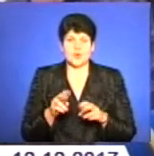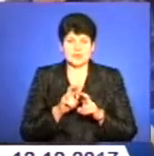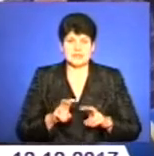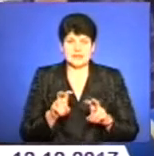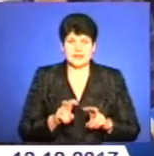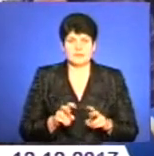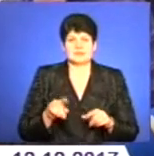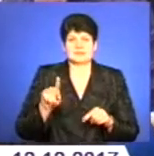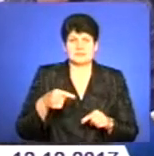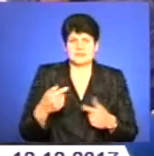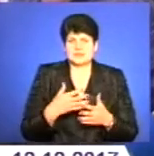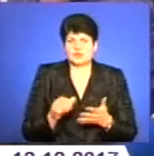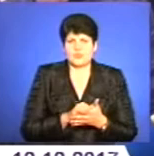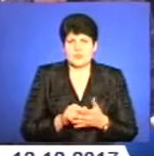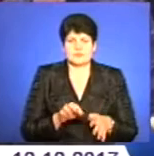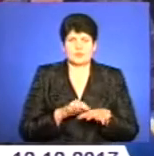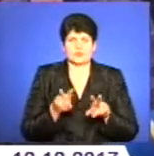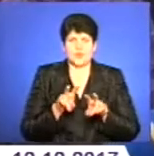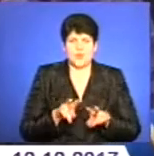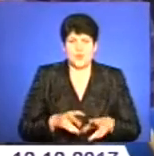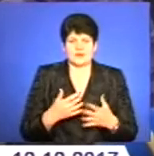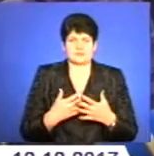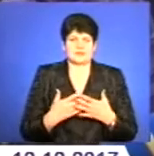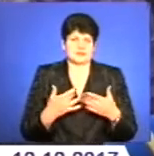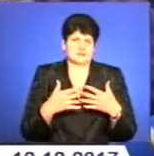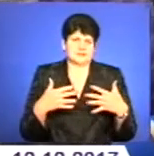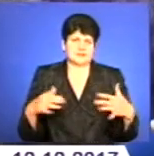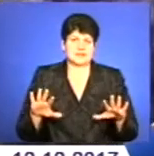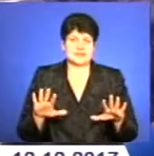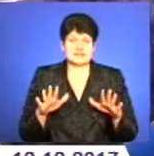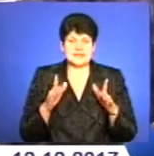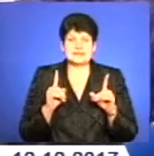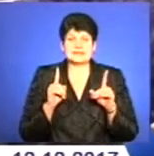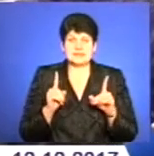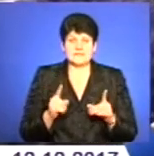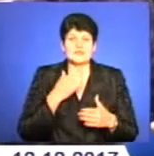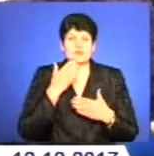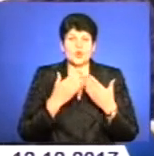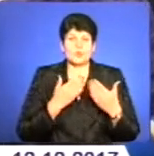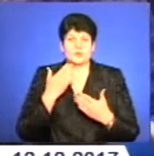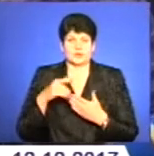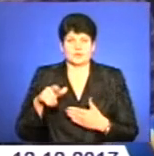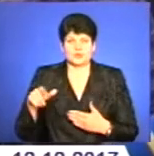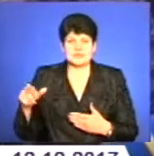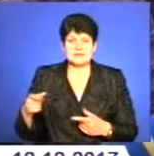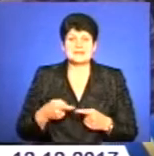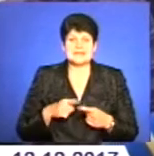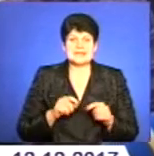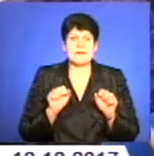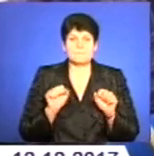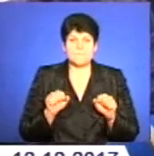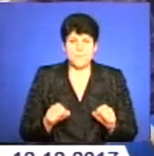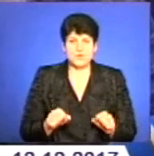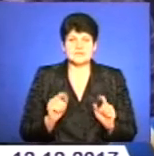якісь документи, здійснювати там огляд чи будь-які процесуальні дії, навіть допитувати осіб, це можна тільки